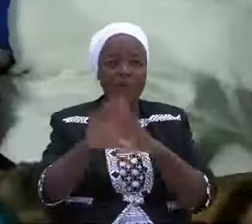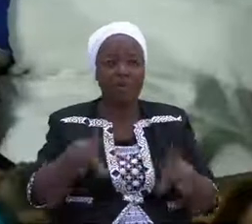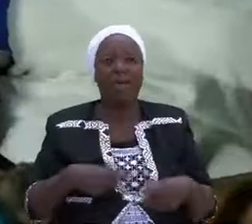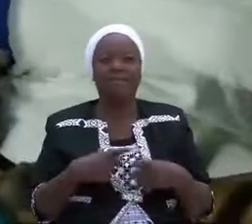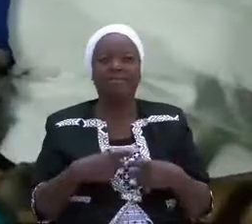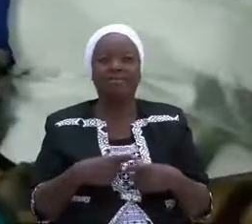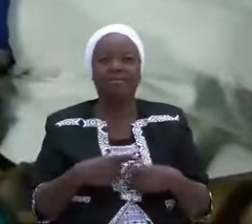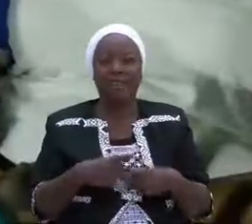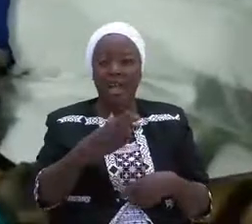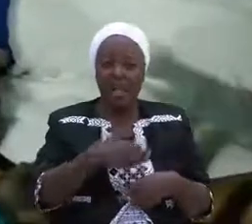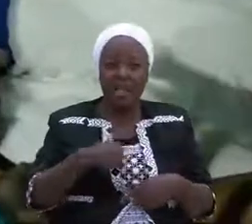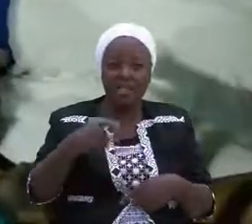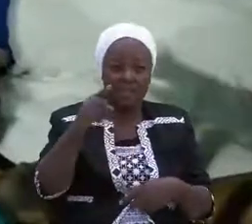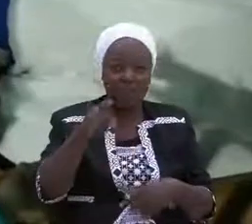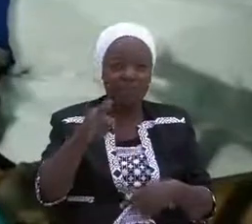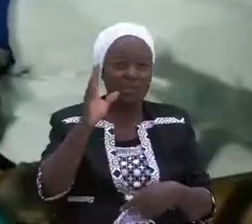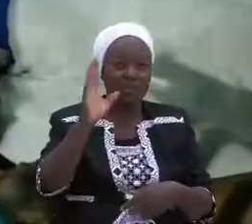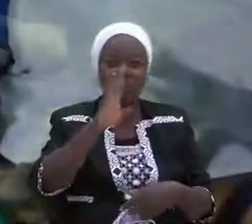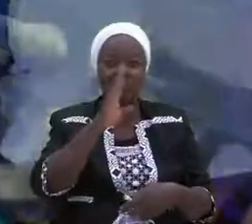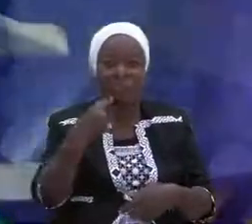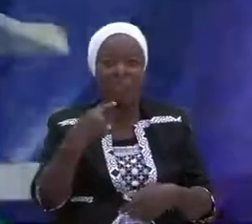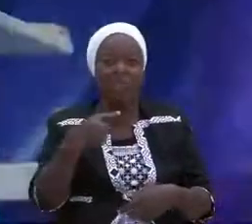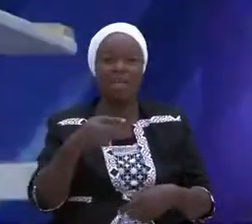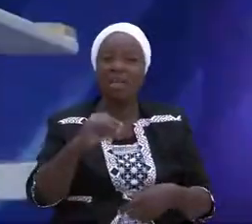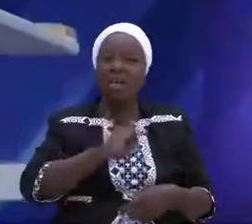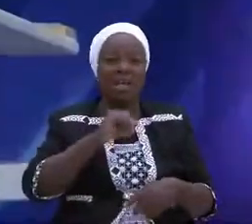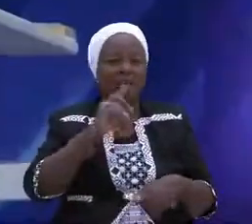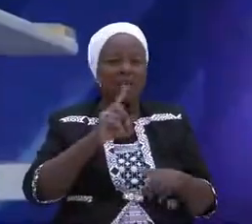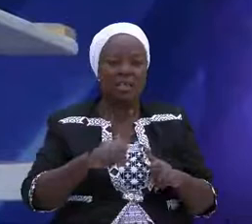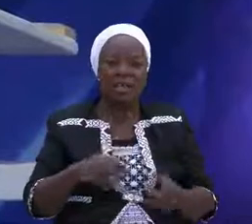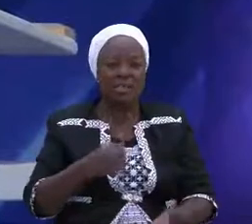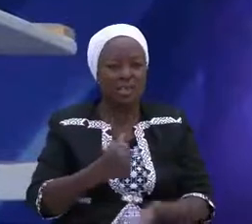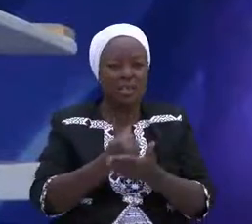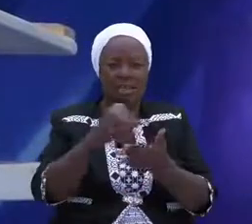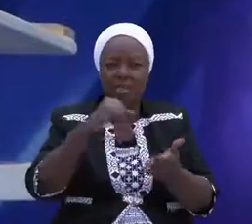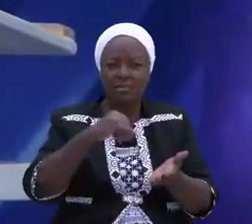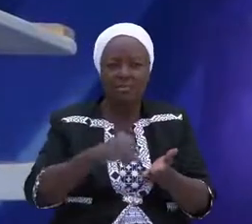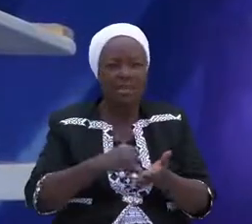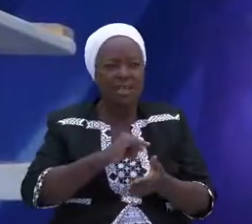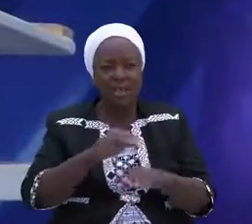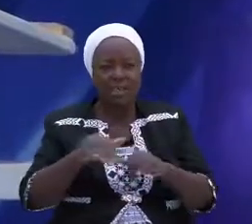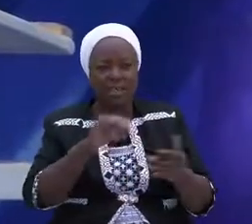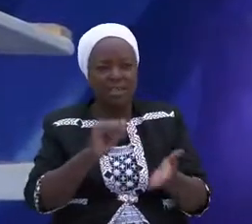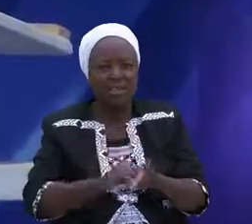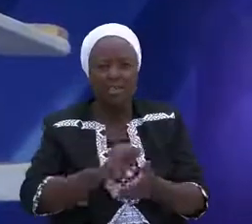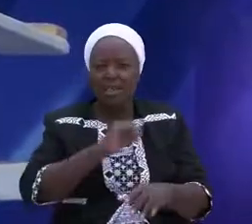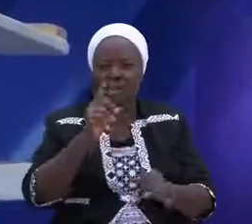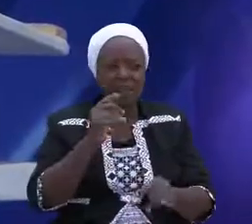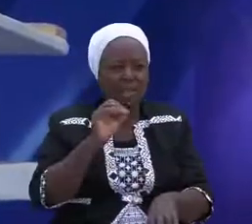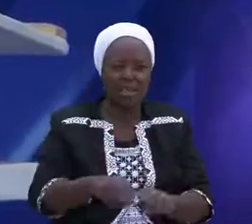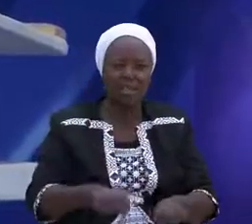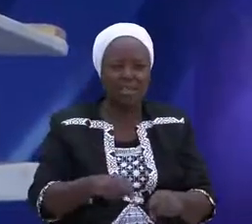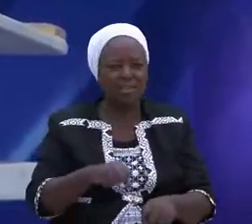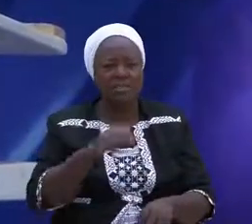vie. Et tu disais, oh, je n'arrivais pas à m'entretenir, j'ai fait ça, mais je n'ai pas pu me retenir, je